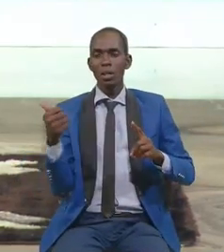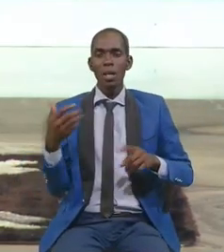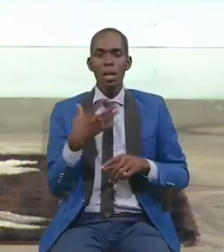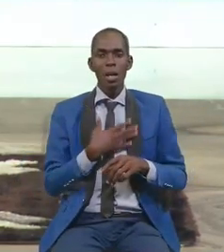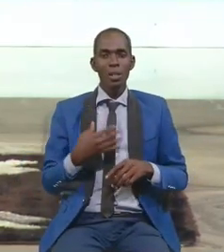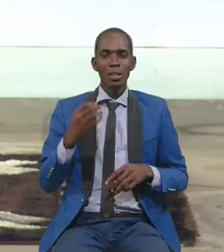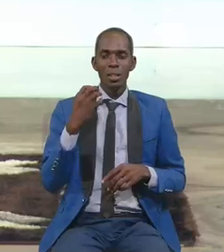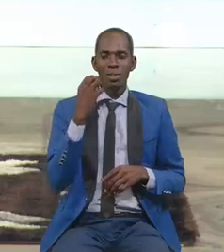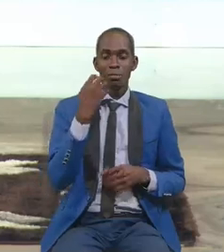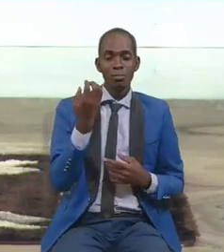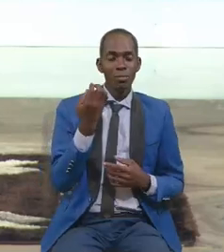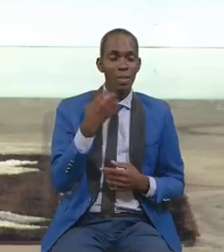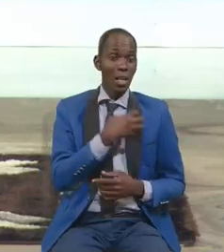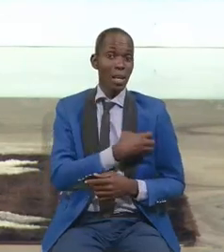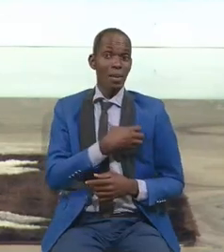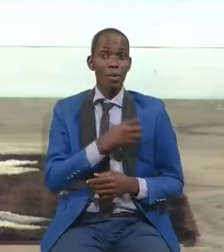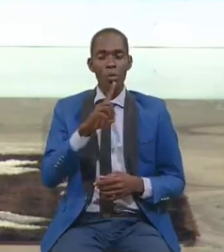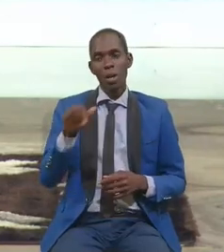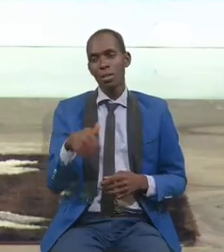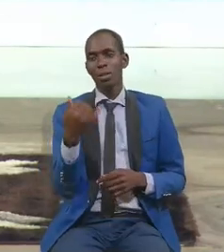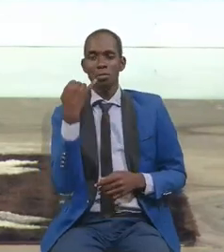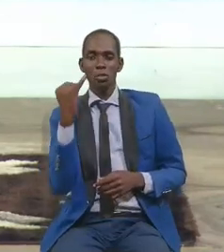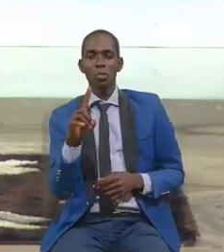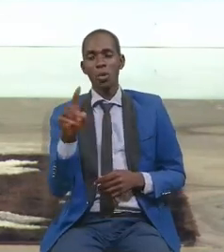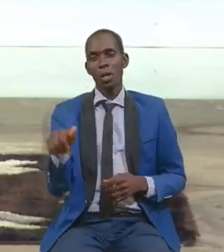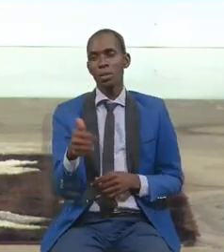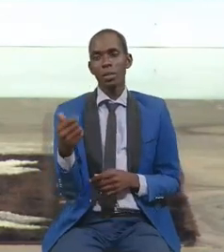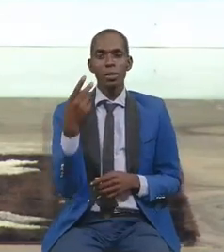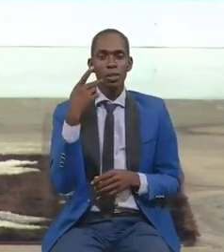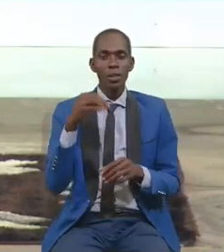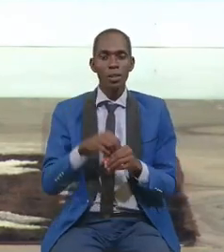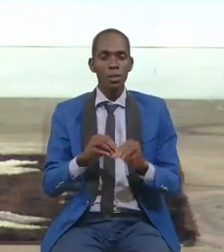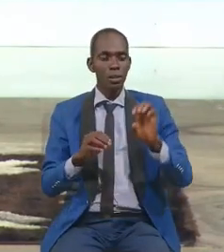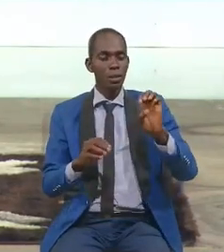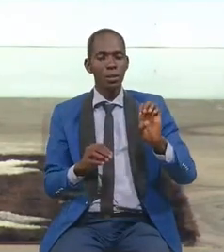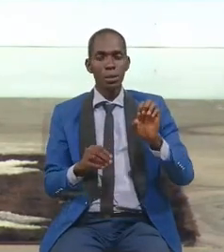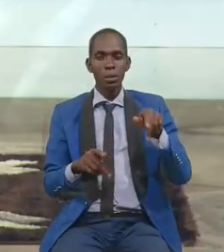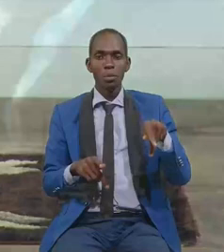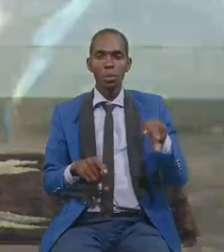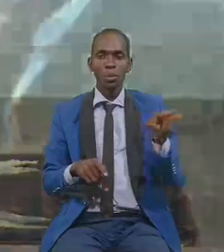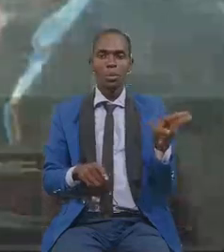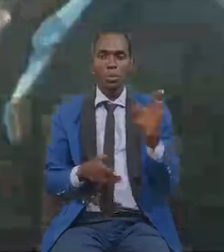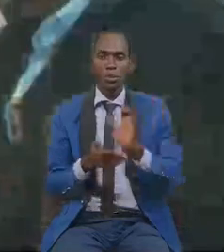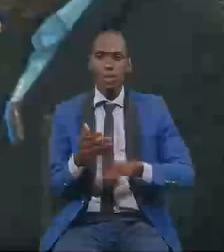autres et en nous portant envie les uns aux autres. Éphésiens 4,